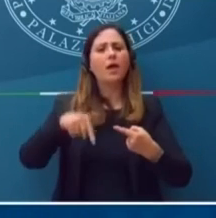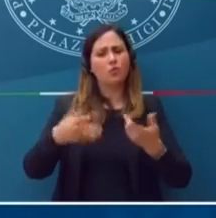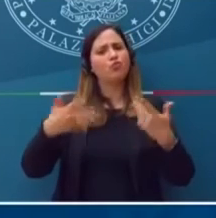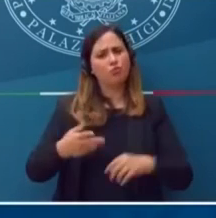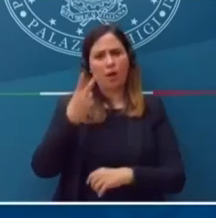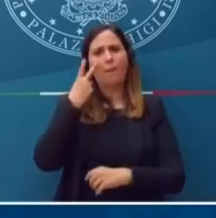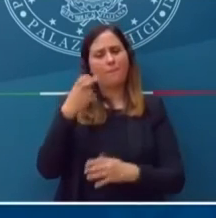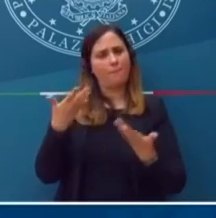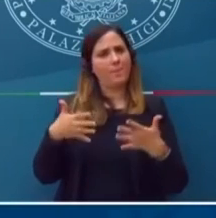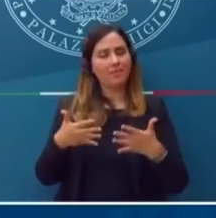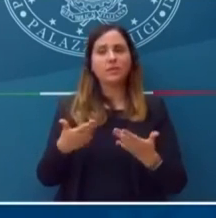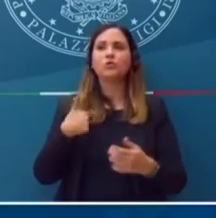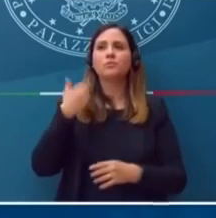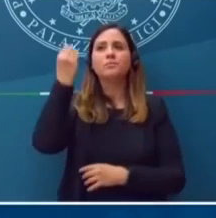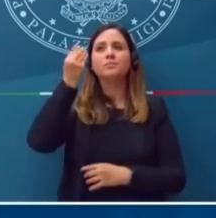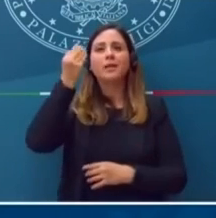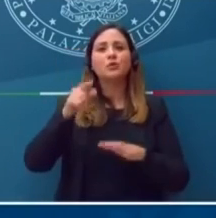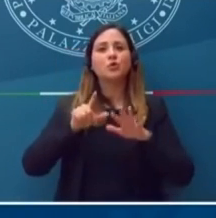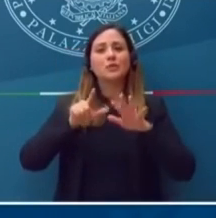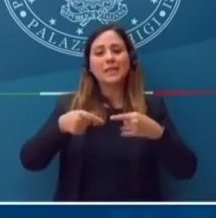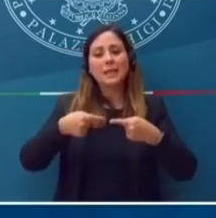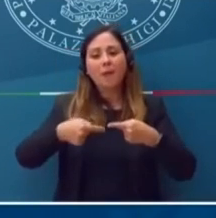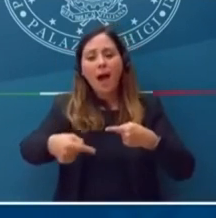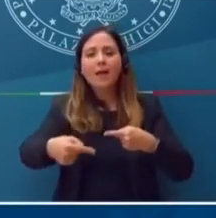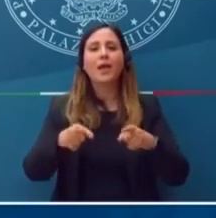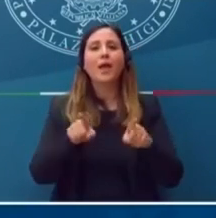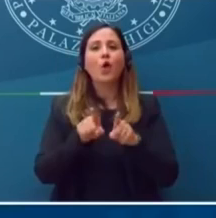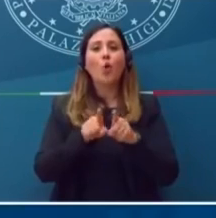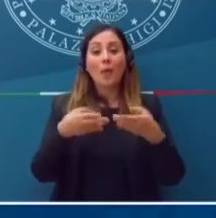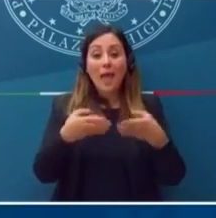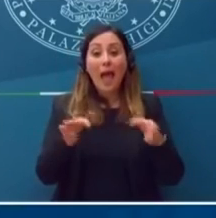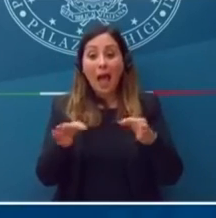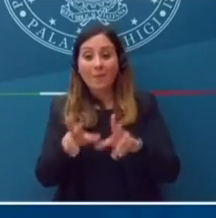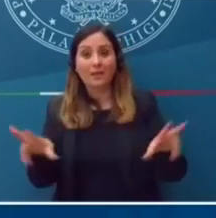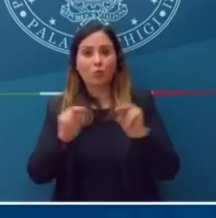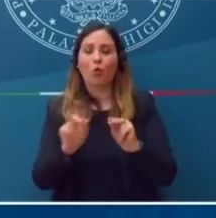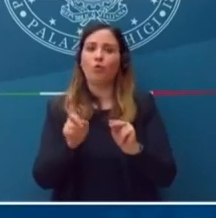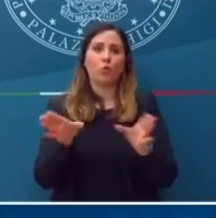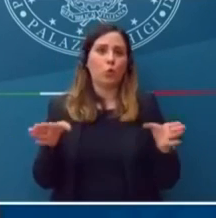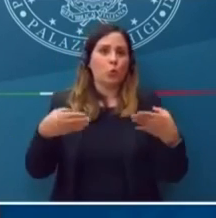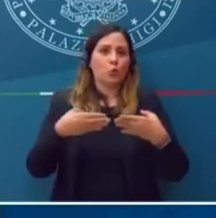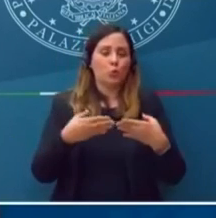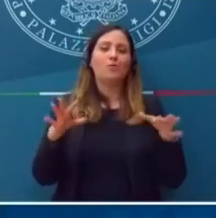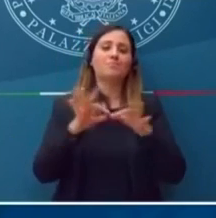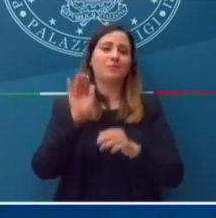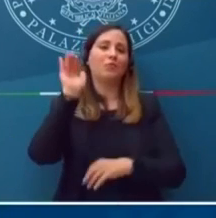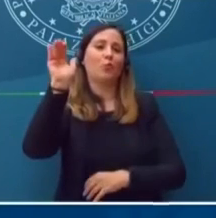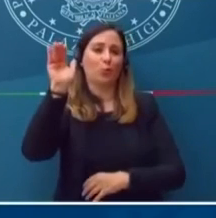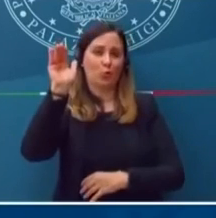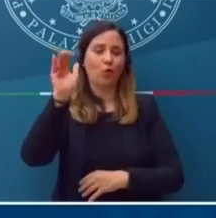alle settimane successive come settimane di aperture e non di chiusure, di futuro e non di